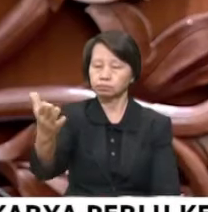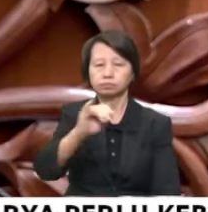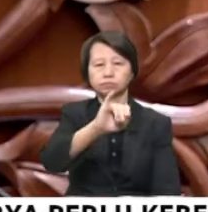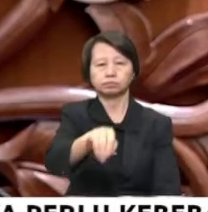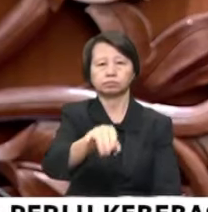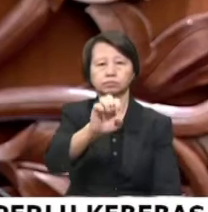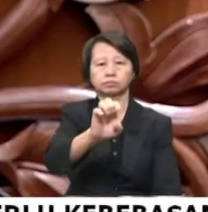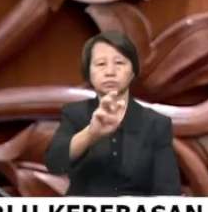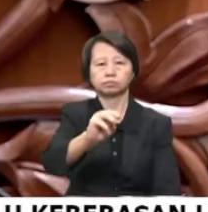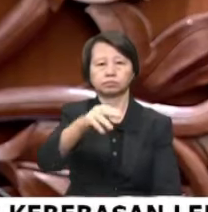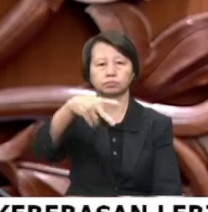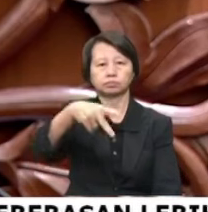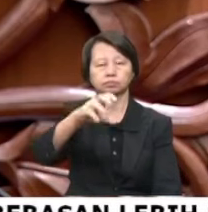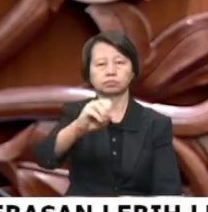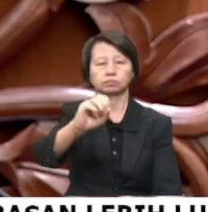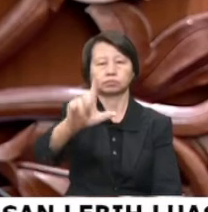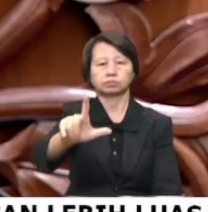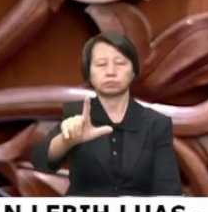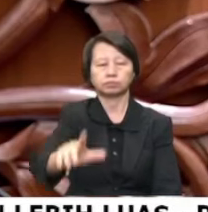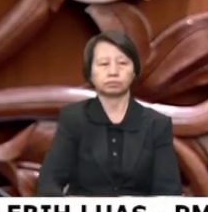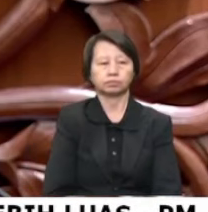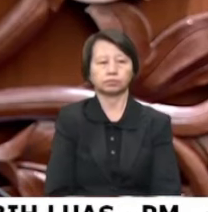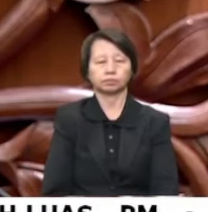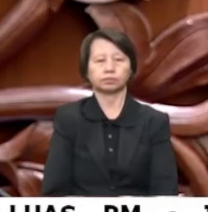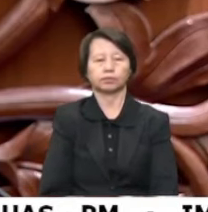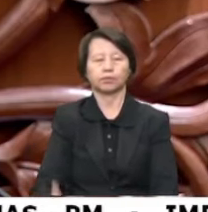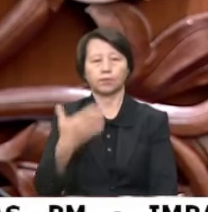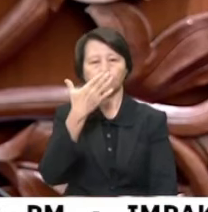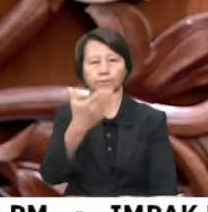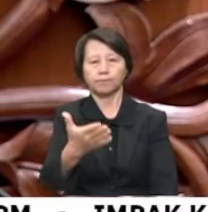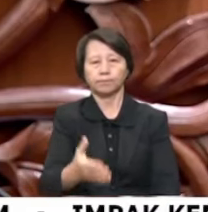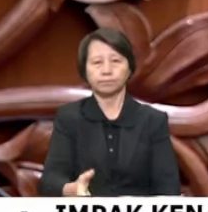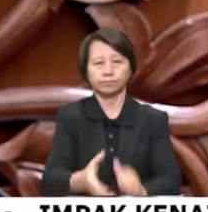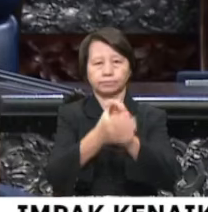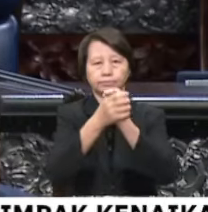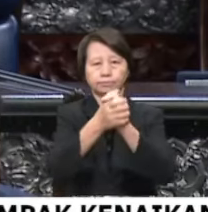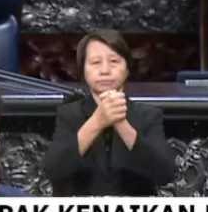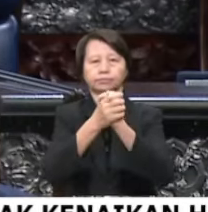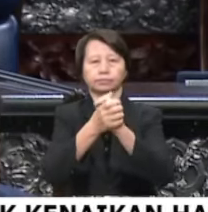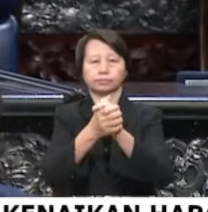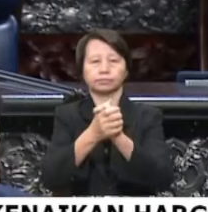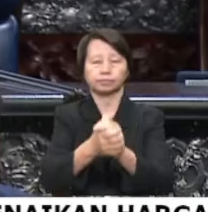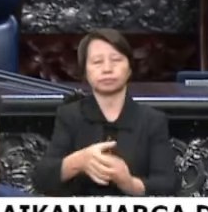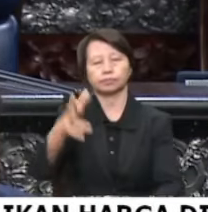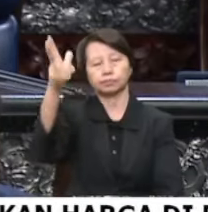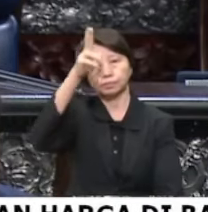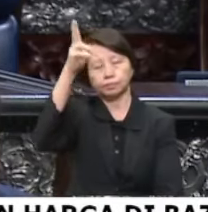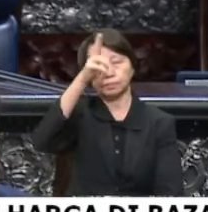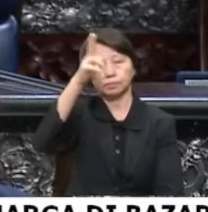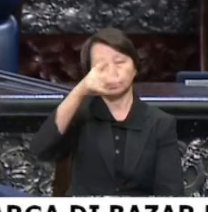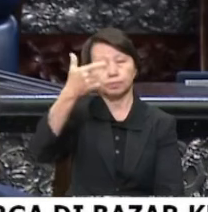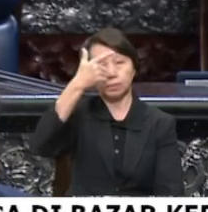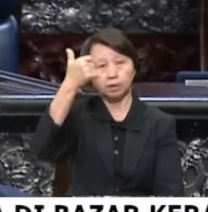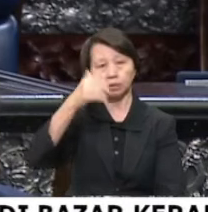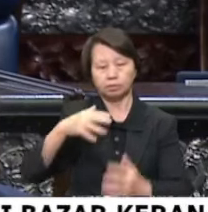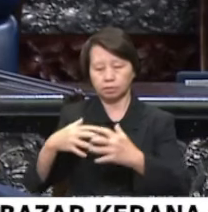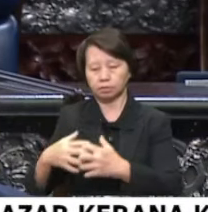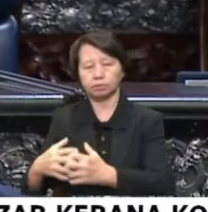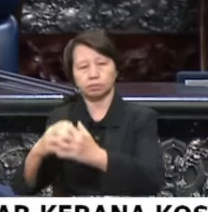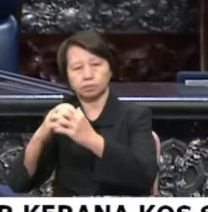Terima kasih, Muhammad Timbalan Menteri atas jawapan. Tahniah kita ucapkan kepada pihak kerajaan kerana